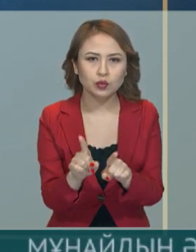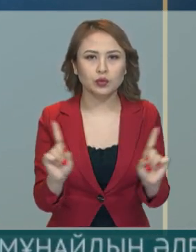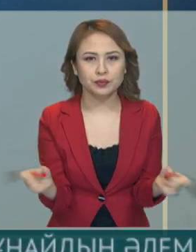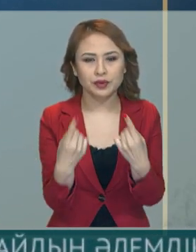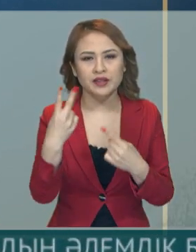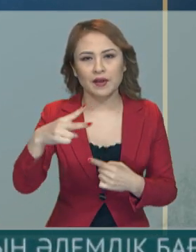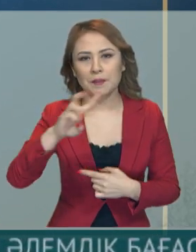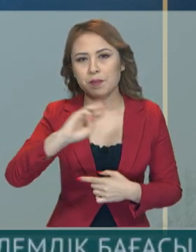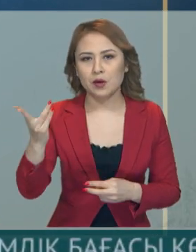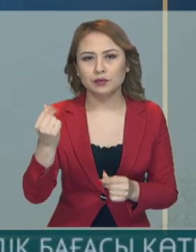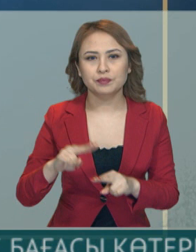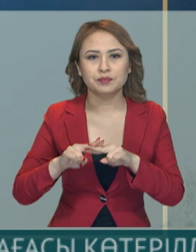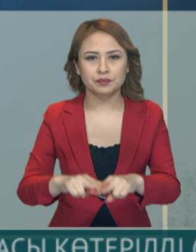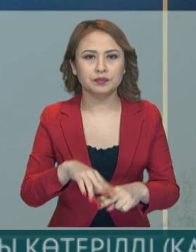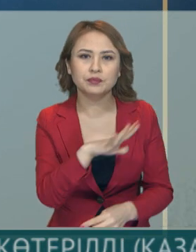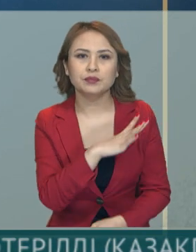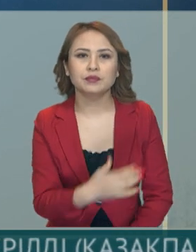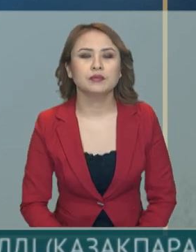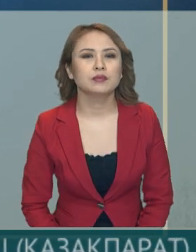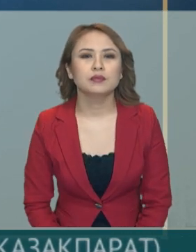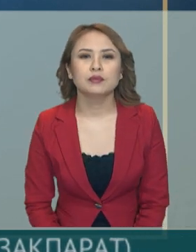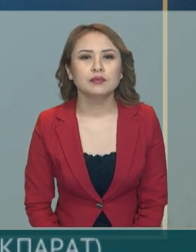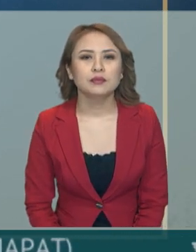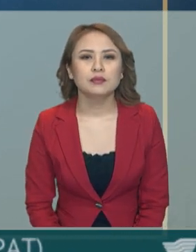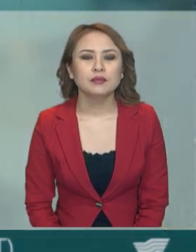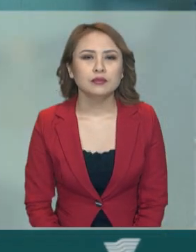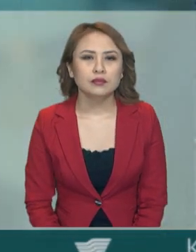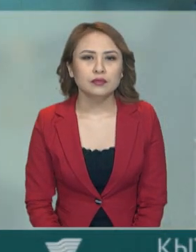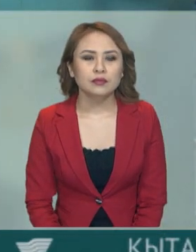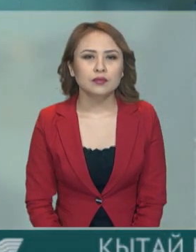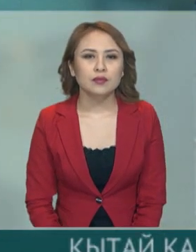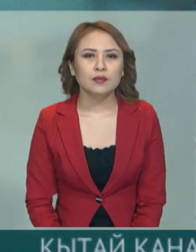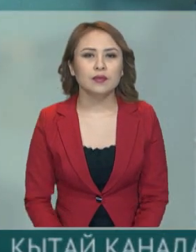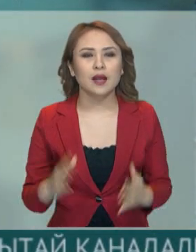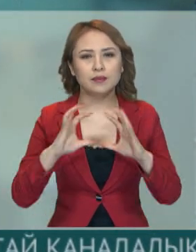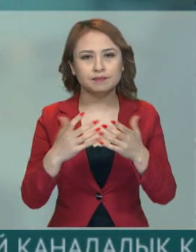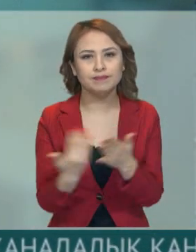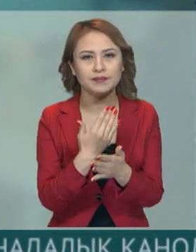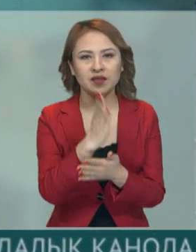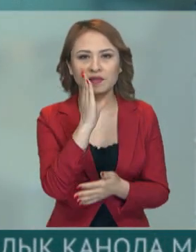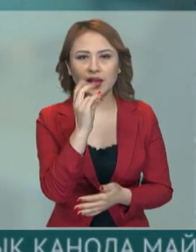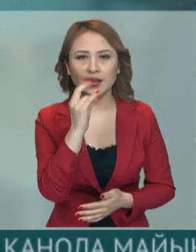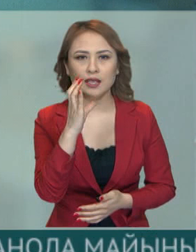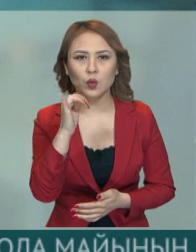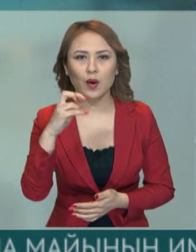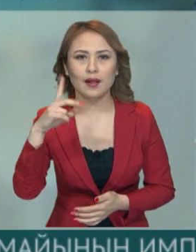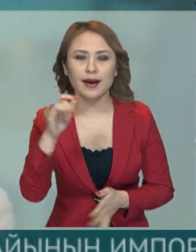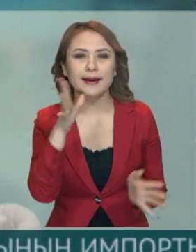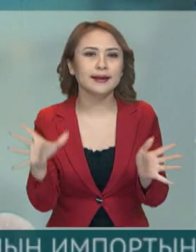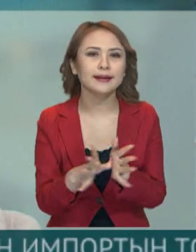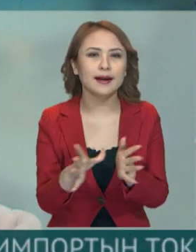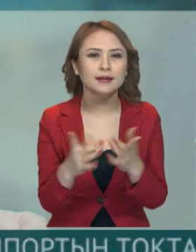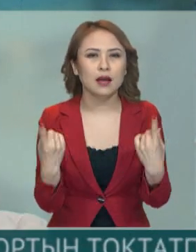дамыту үшін 20 миллион теңге бөлініп отыр. Жақаннан бірер ақпар. Венесуэла үкіметі